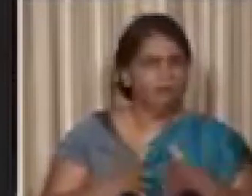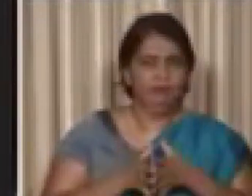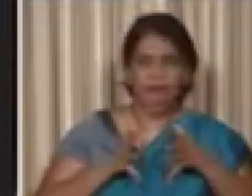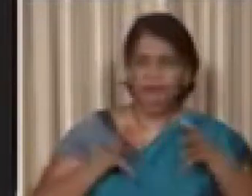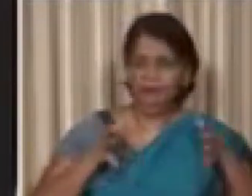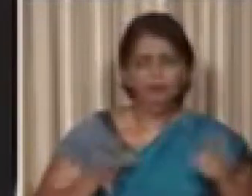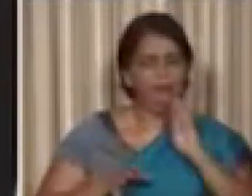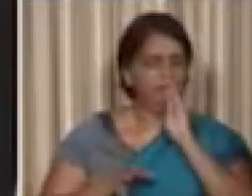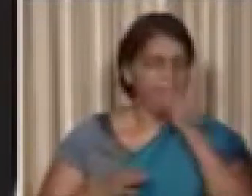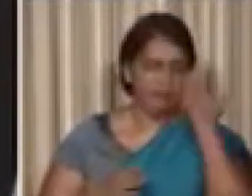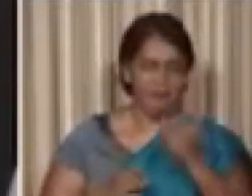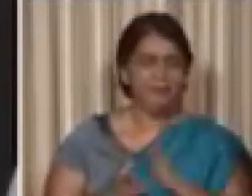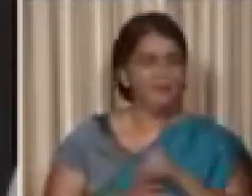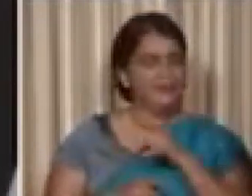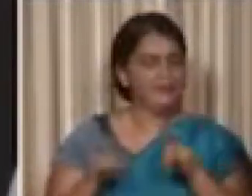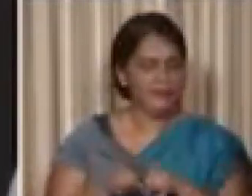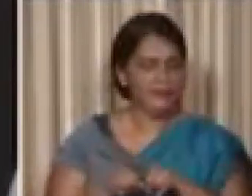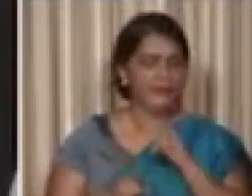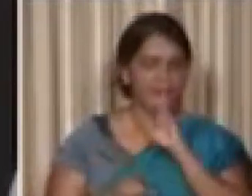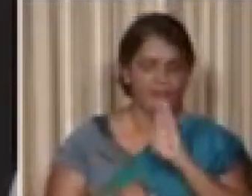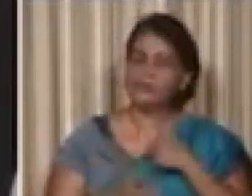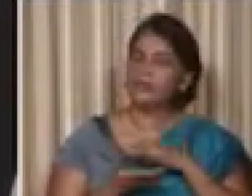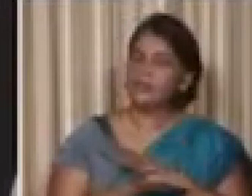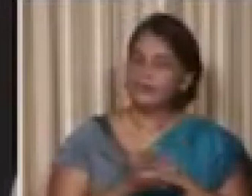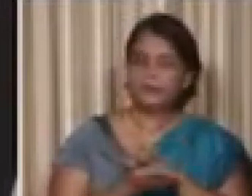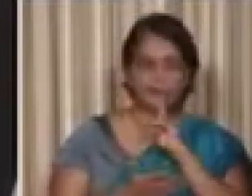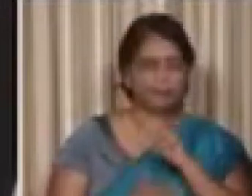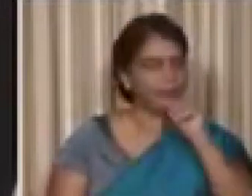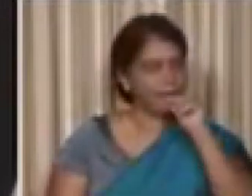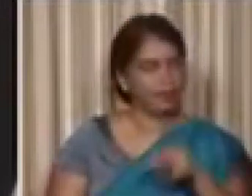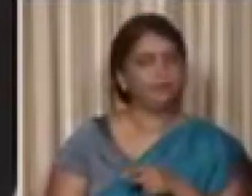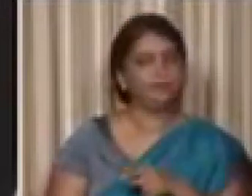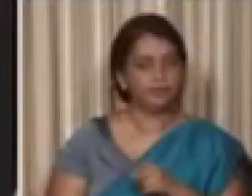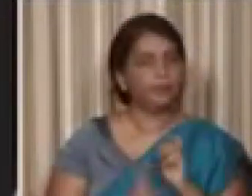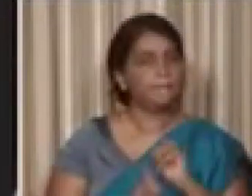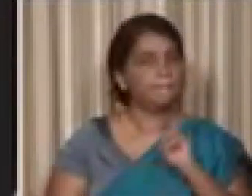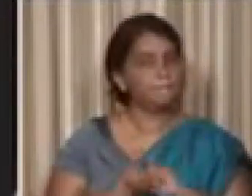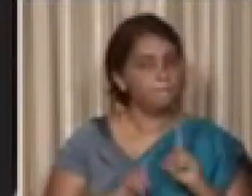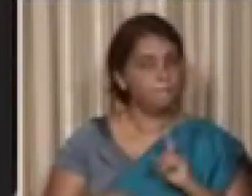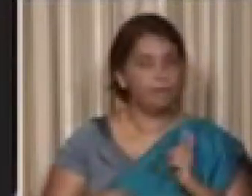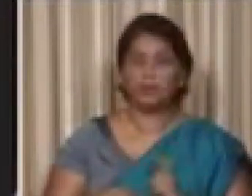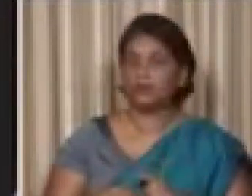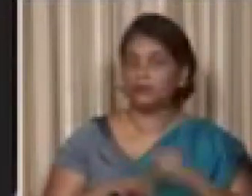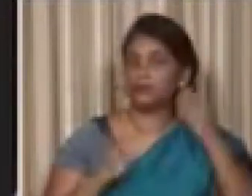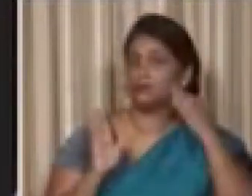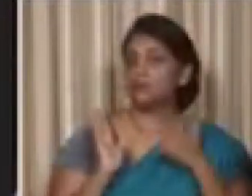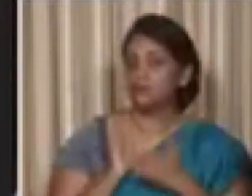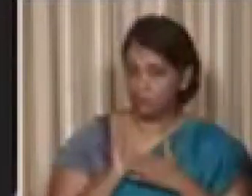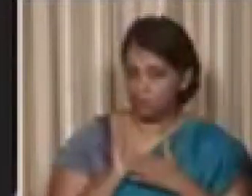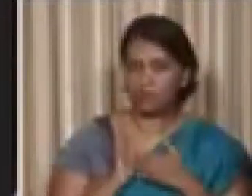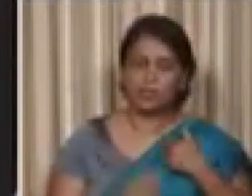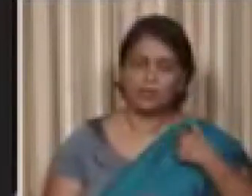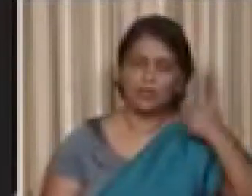තමයි තියෙන්නේ ඒ නිසා අපි පැහැදිලිව කියන්න ඕනේ ඇත්තටම මේ පාර්ලිමේන්තුවේ කාලය පිළිබඳව ගත්තොත් ඇත්තටම මම